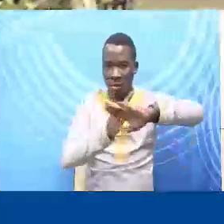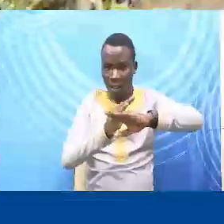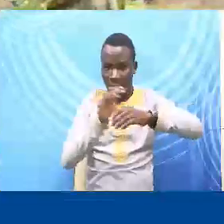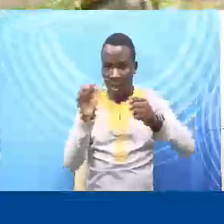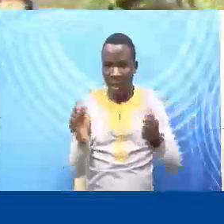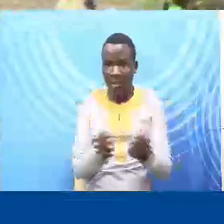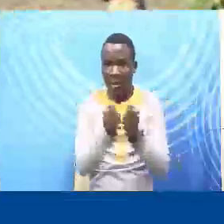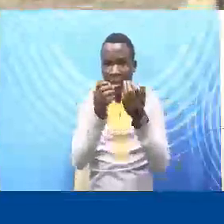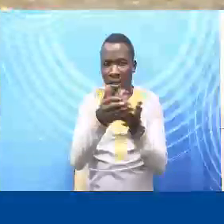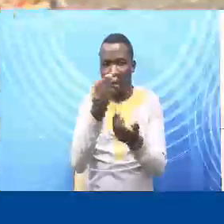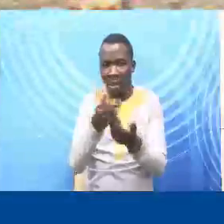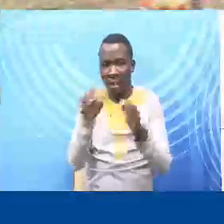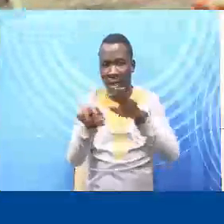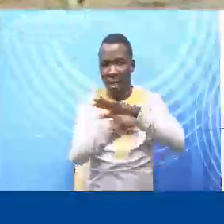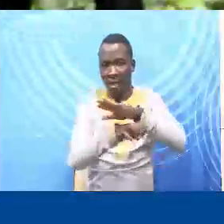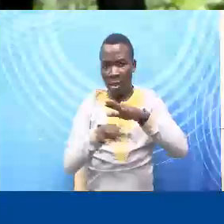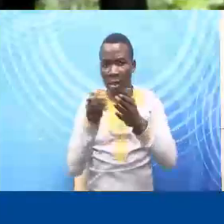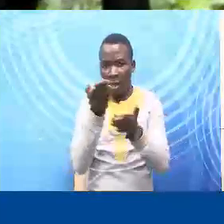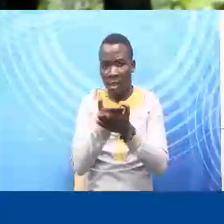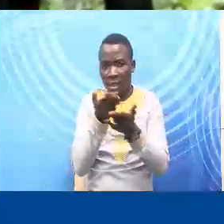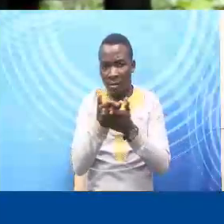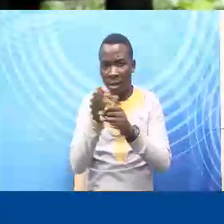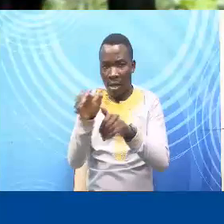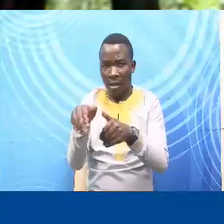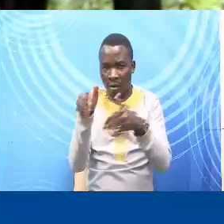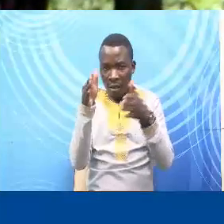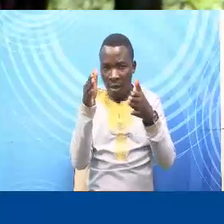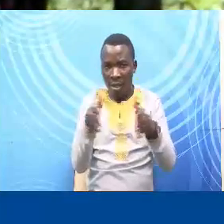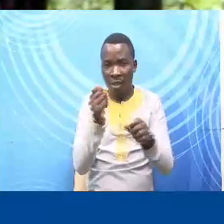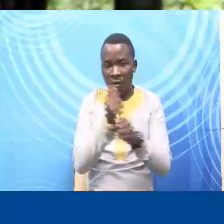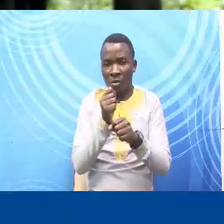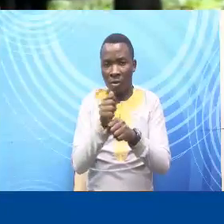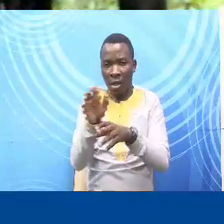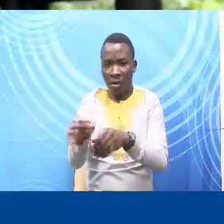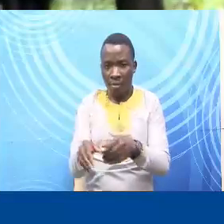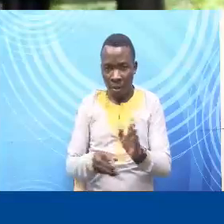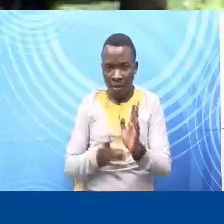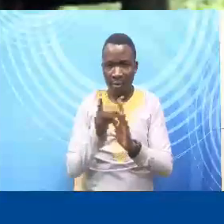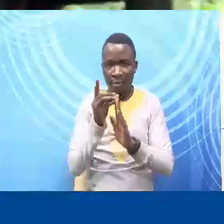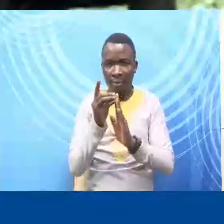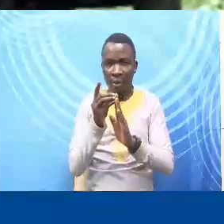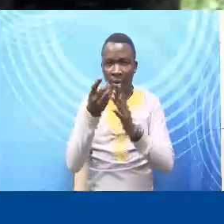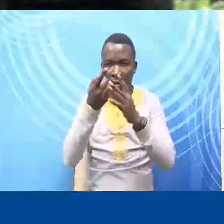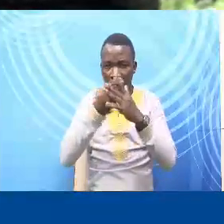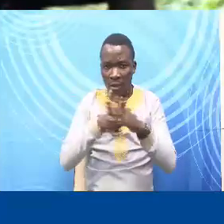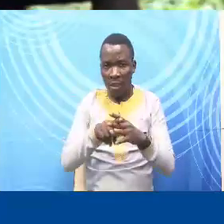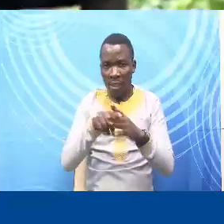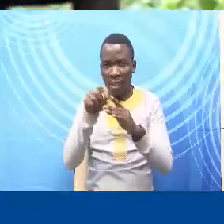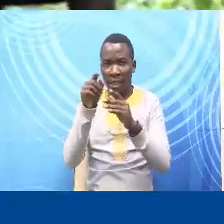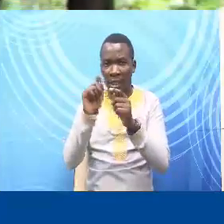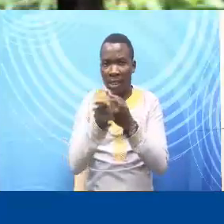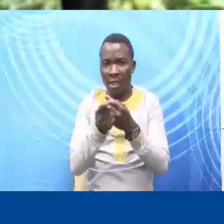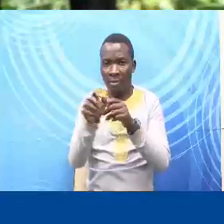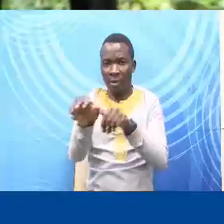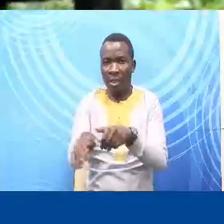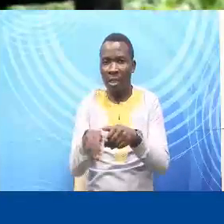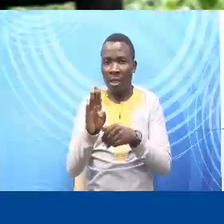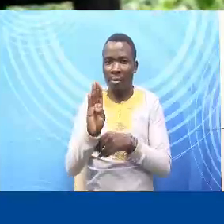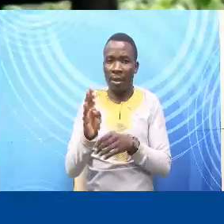bo muri aka karere gukora ubuhinzi bw'umugabo bateza imbere. Baje kwatangira igihembwe cy'ihinga cyabe kugira ngo twifatanye